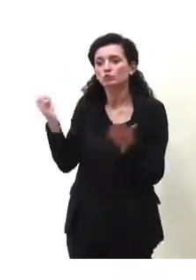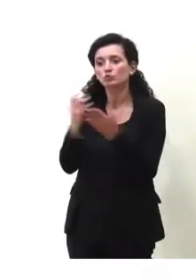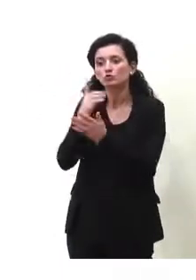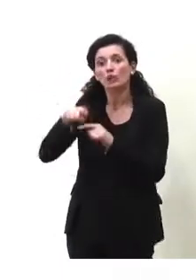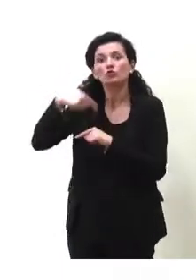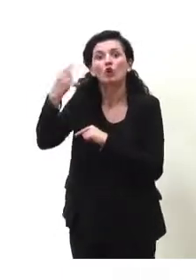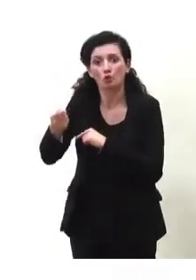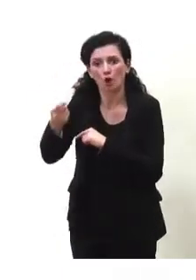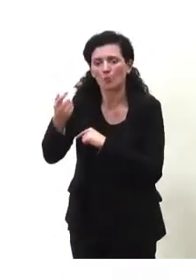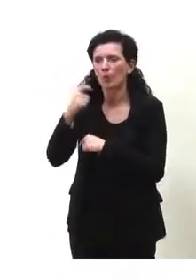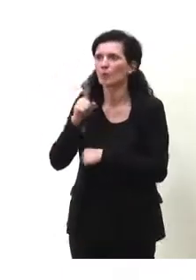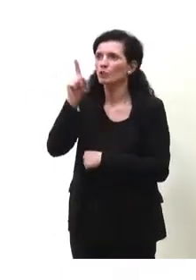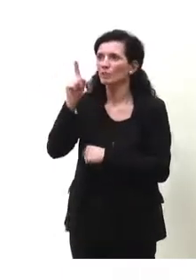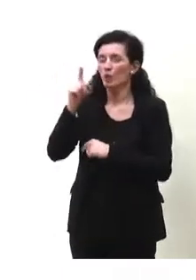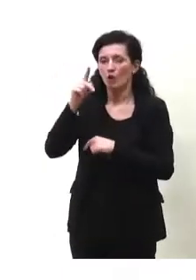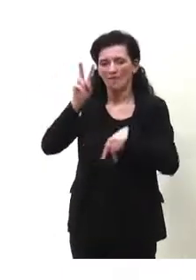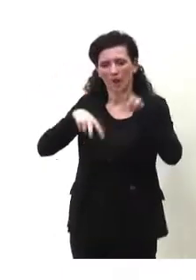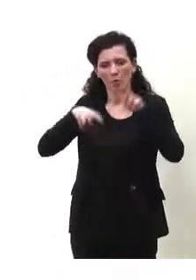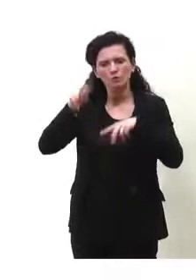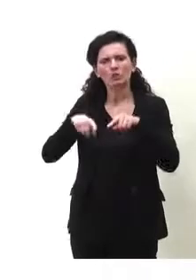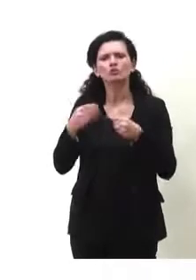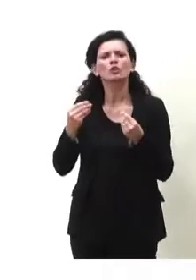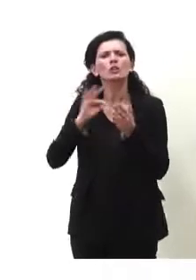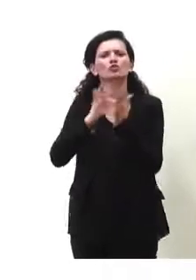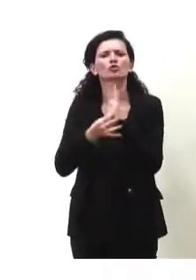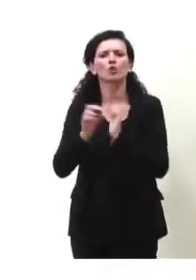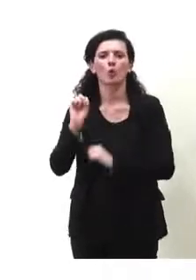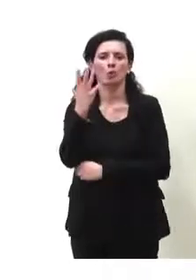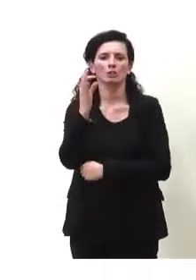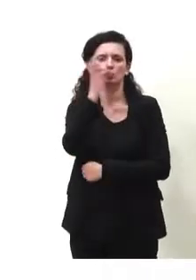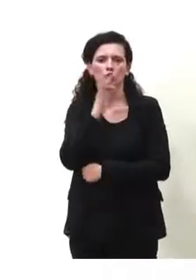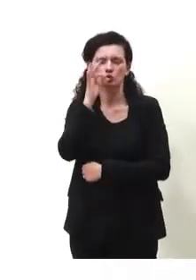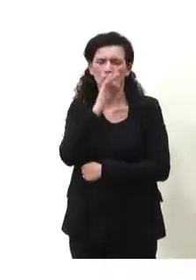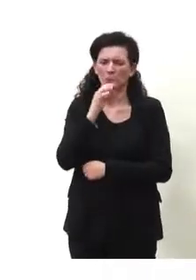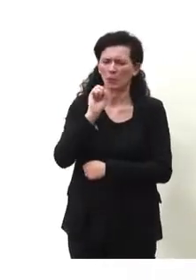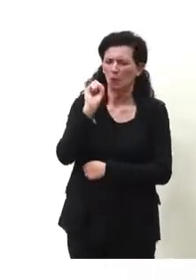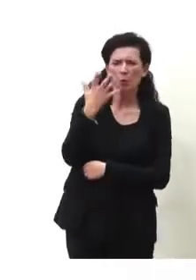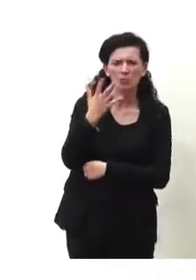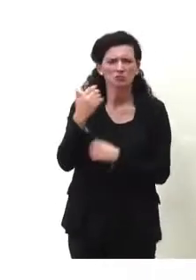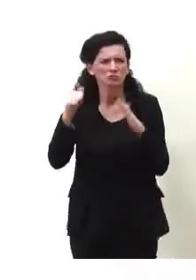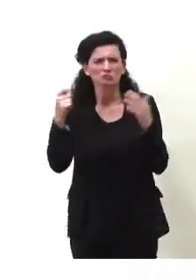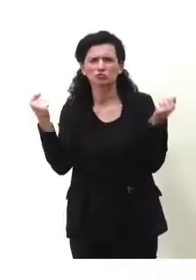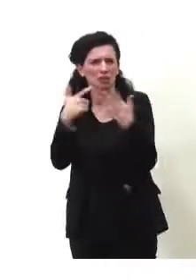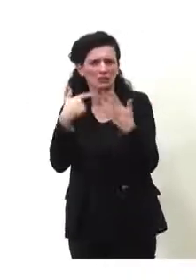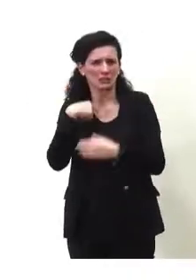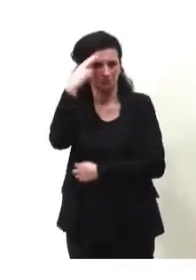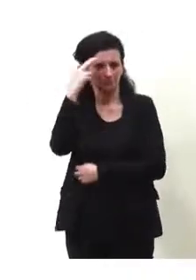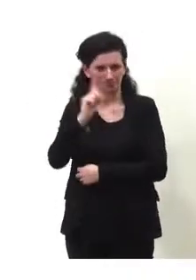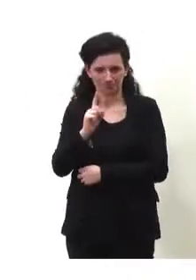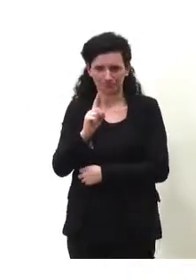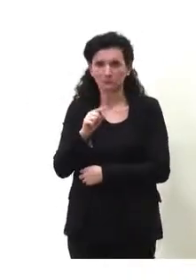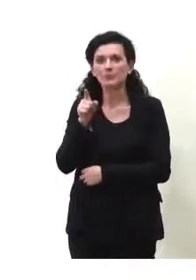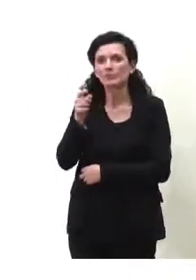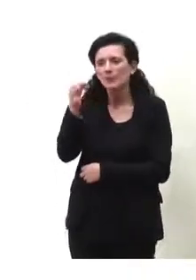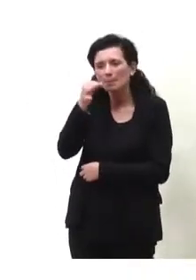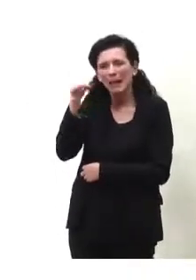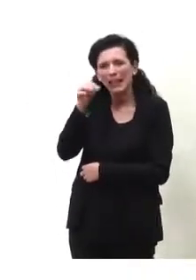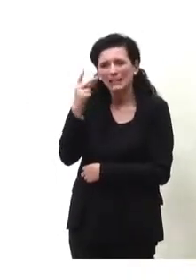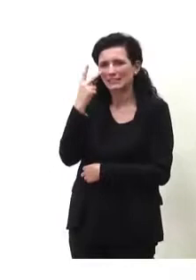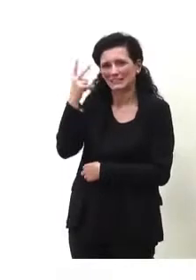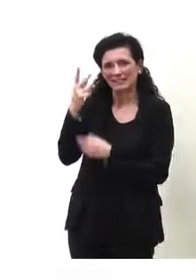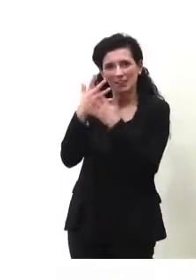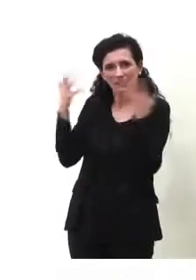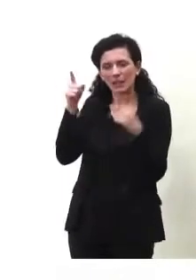le abbiamo fatte al 15 di ottobre, in realtà forse il 17 o il 18, non ricordo. I pallini blu però mostrano come poi è